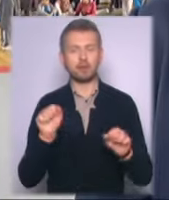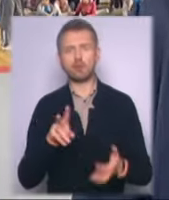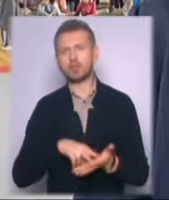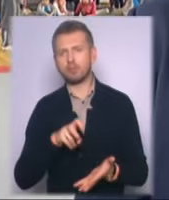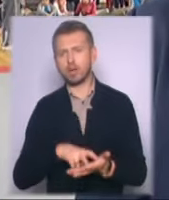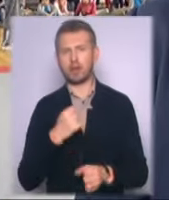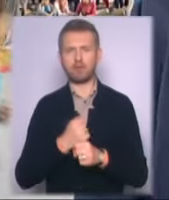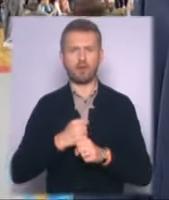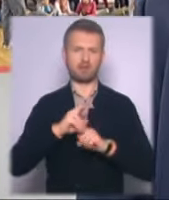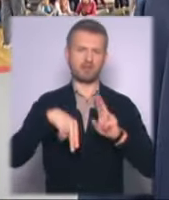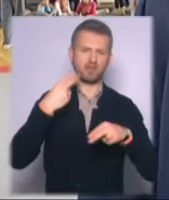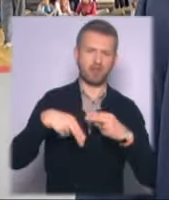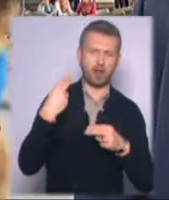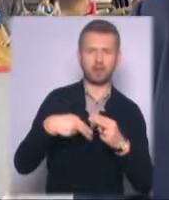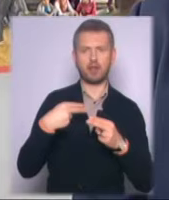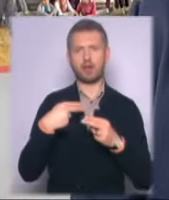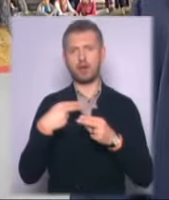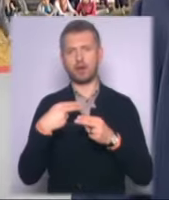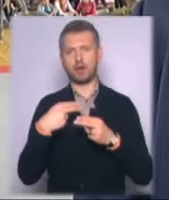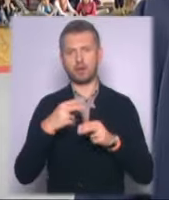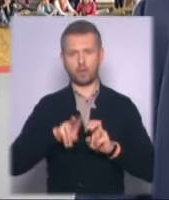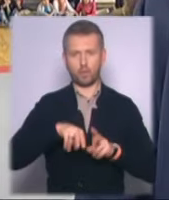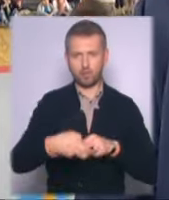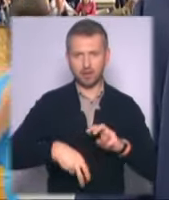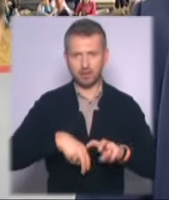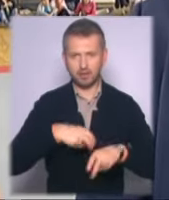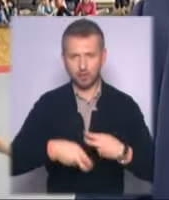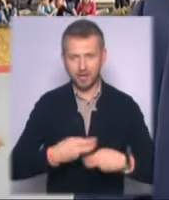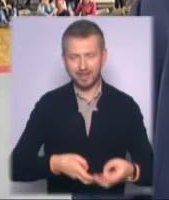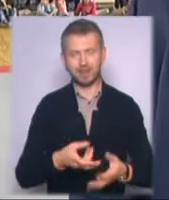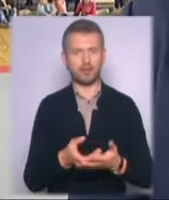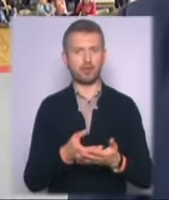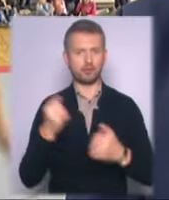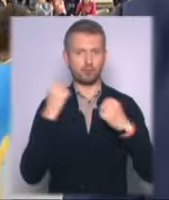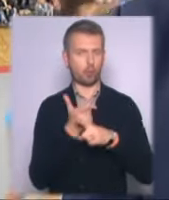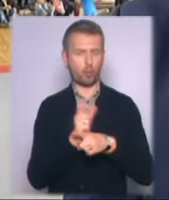сальто, кувырки. Ну, спорт очень динамичный, очень практичный.